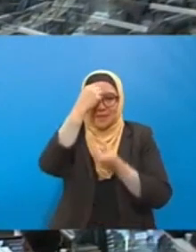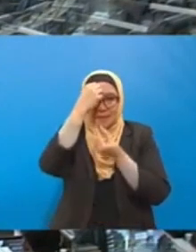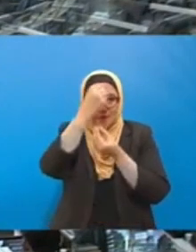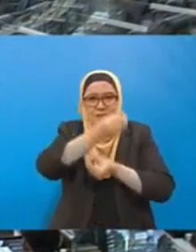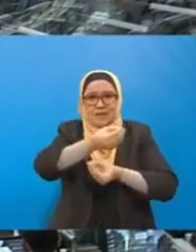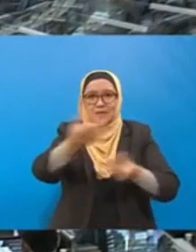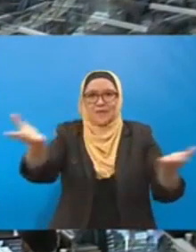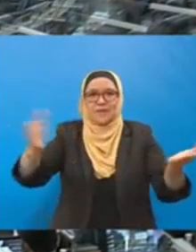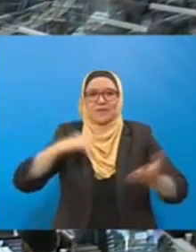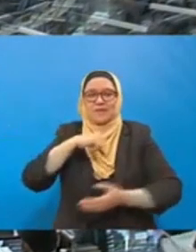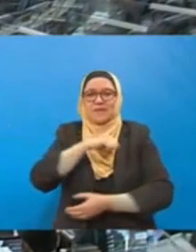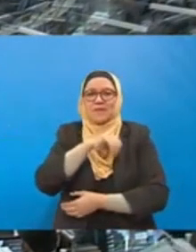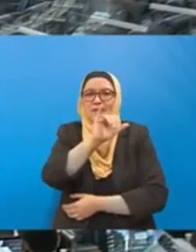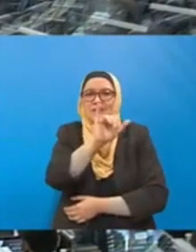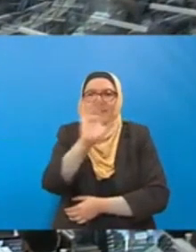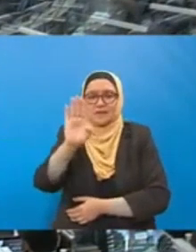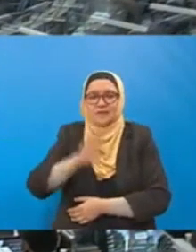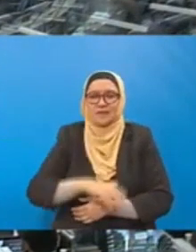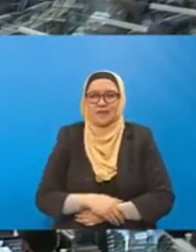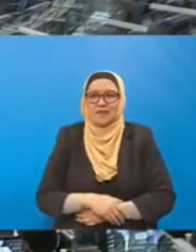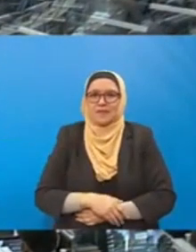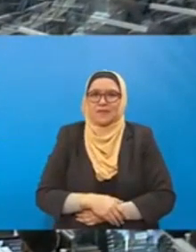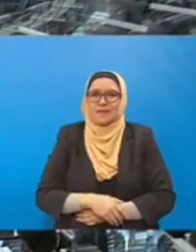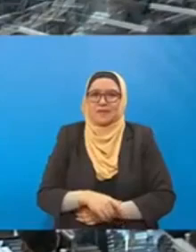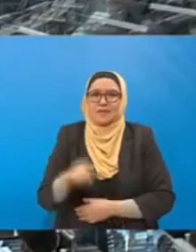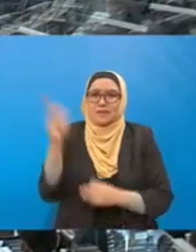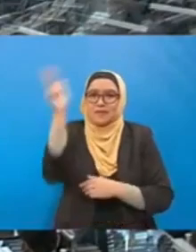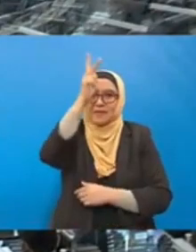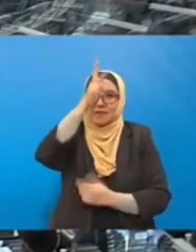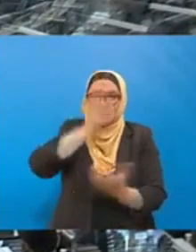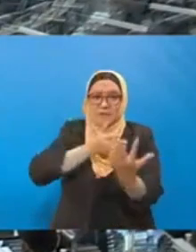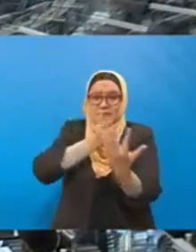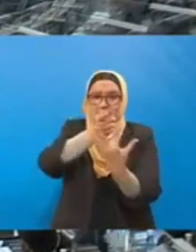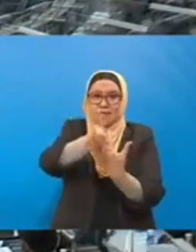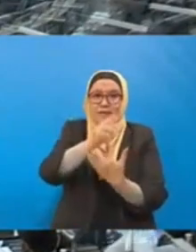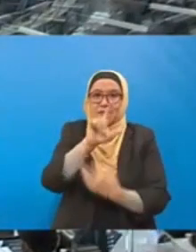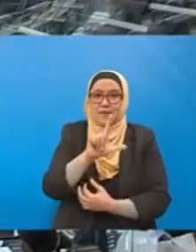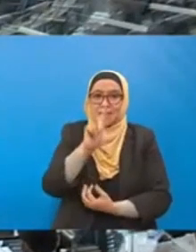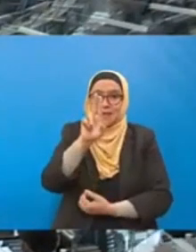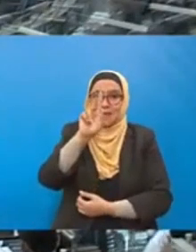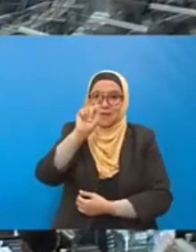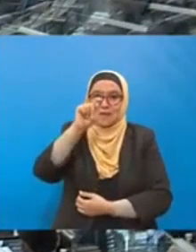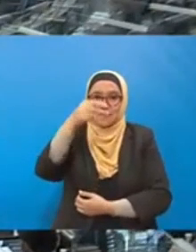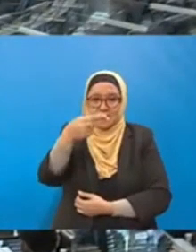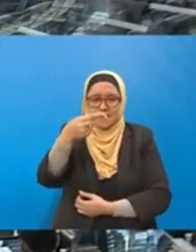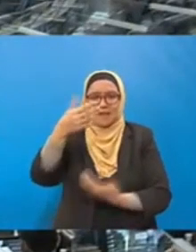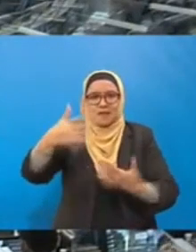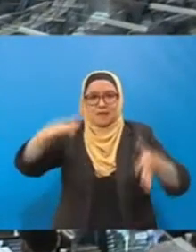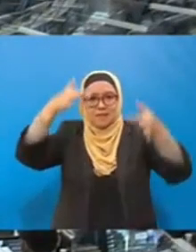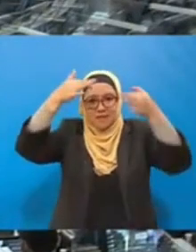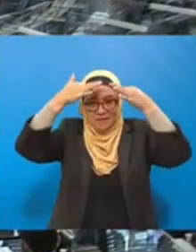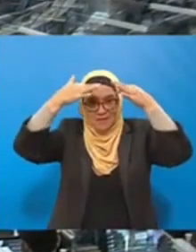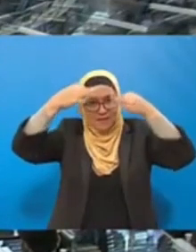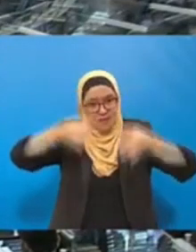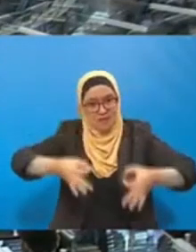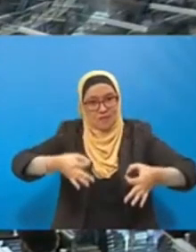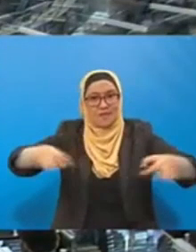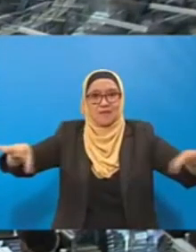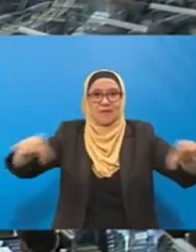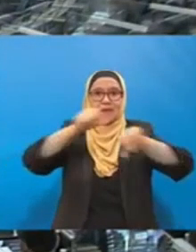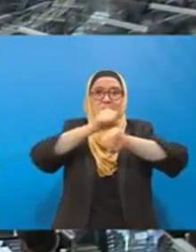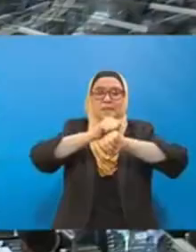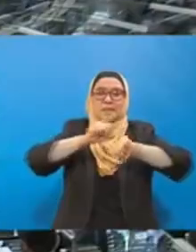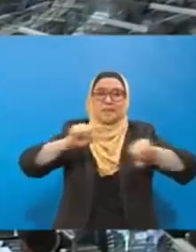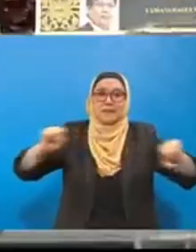Ahli Yang Berhormat, Kerajaan melalui Lembaga Tabung Haji telah memutuskan membuat persediaan yang sebaiknya